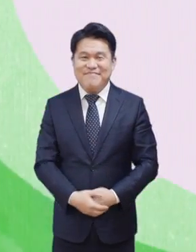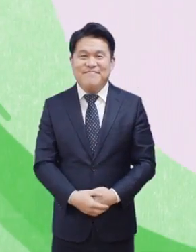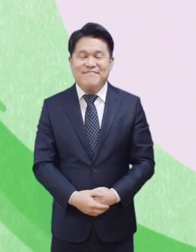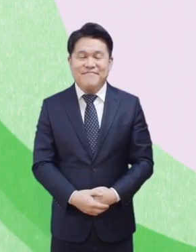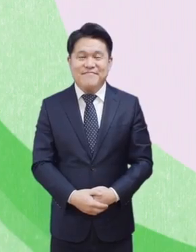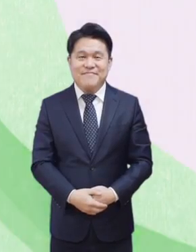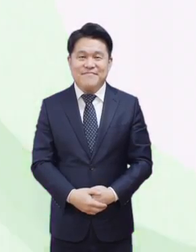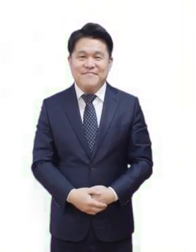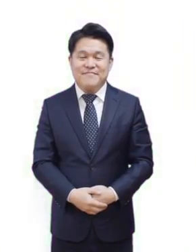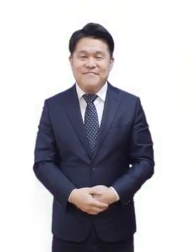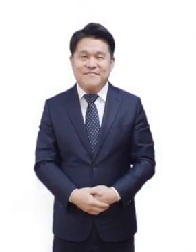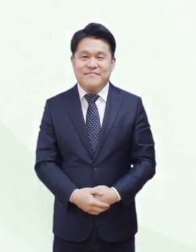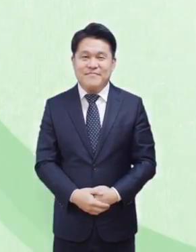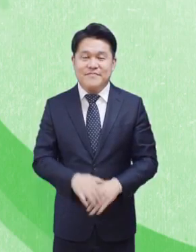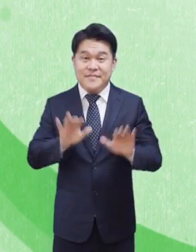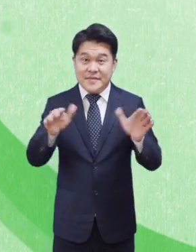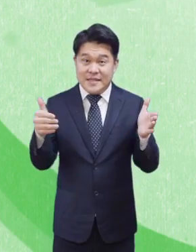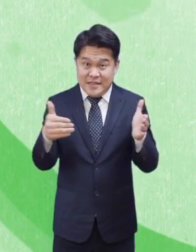자세히 알려드립니다.